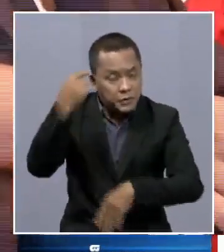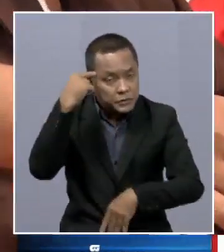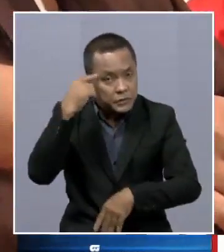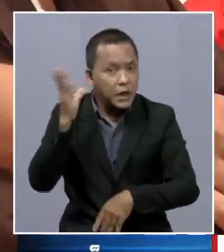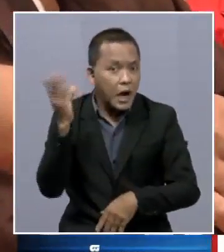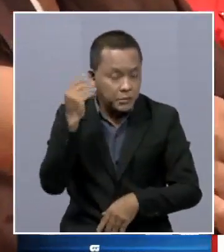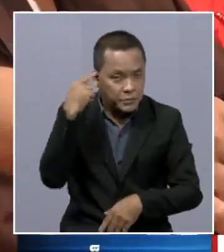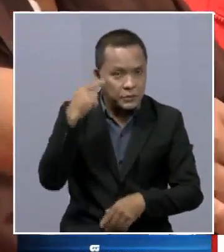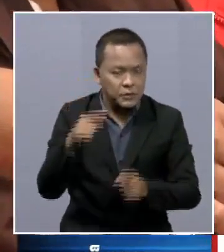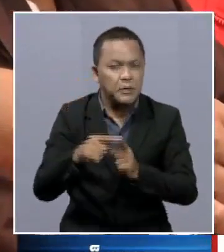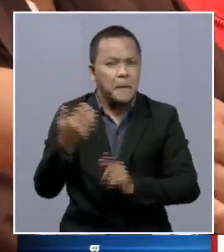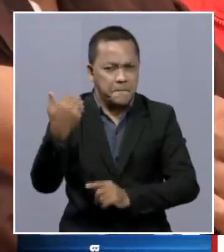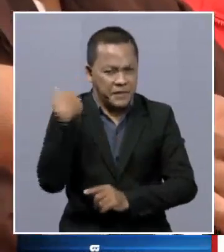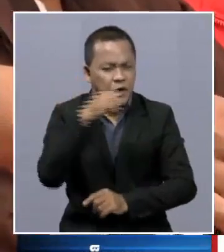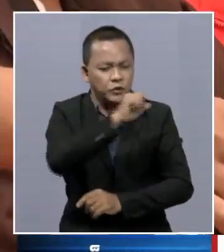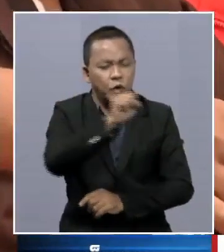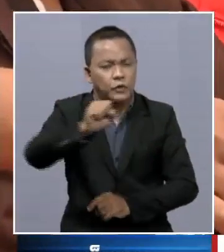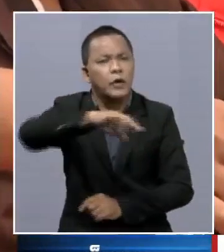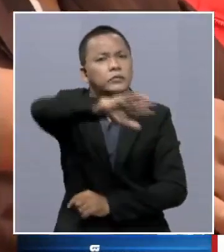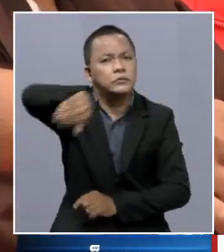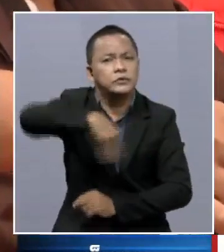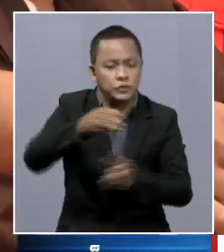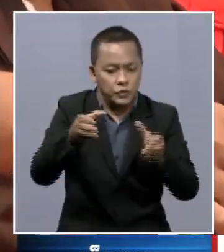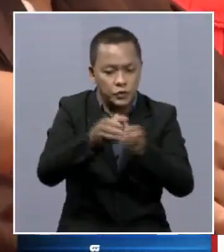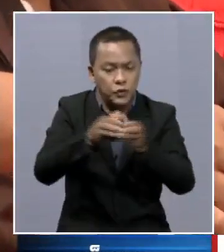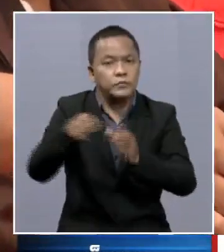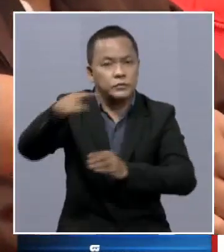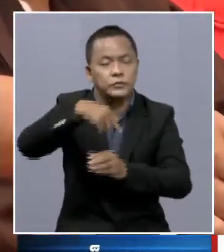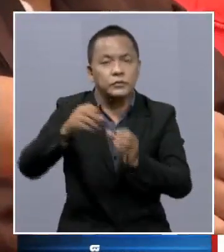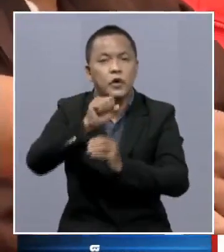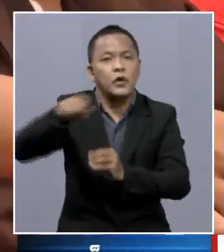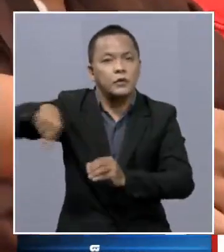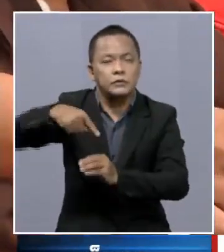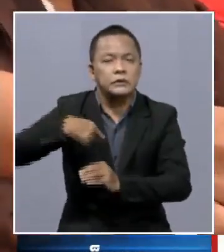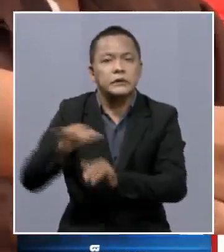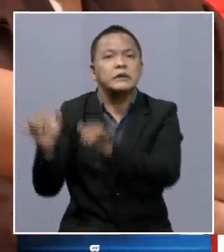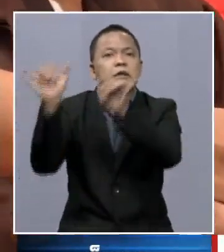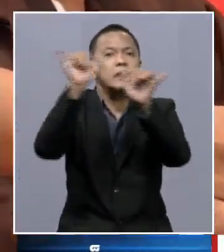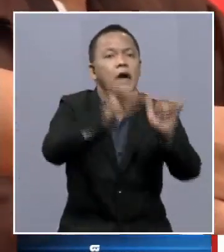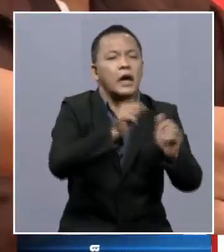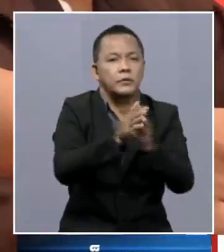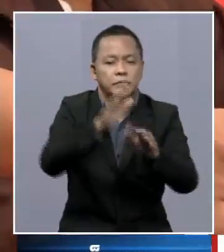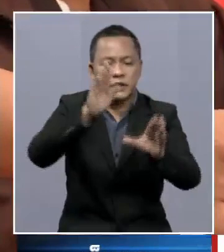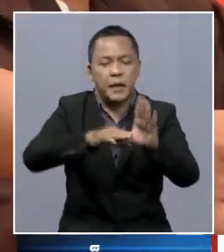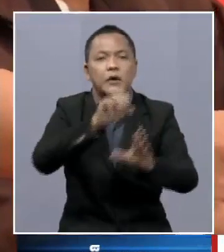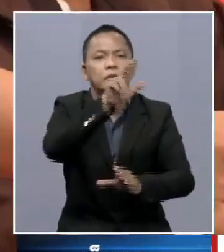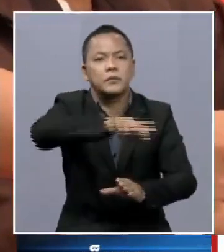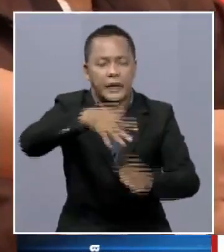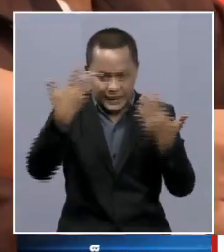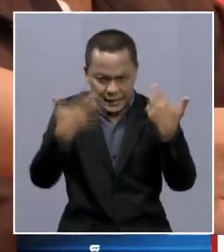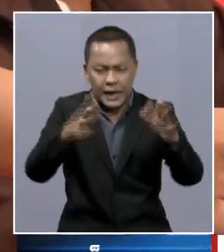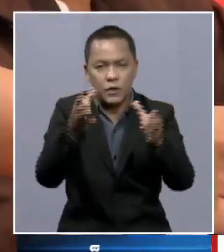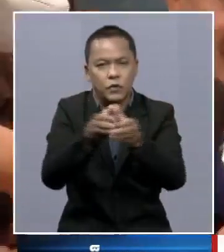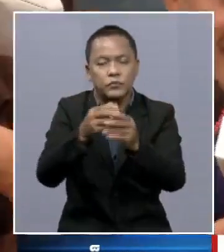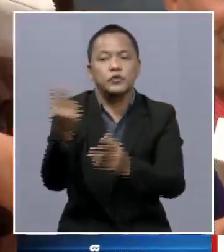คุหมอชละนั่นยอมรบวส่นหนึ่ง สอๆ บางคนที่อยู่ในกล่มขคสมศกษเทพสุทินได้ย้ายมาเป็ว่าทผู้สมัครของเพื่ไทยแล้